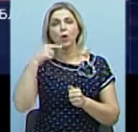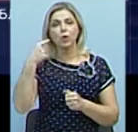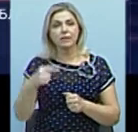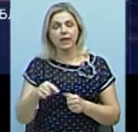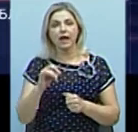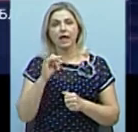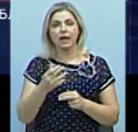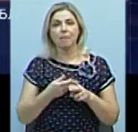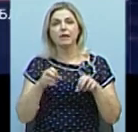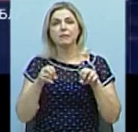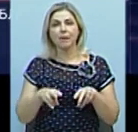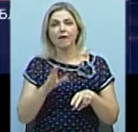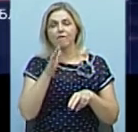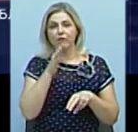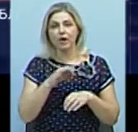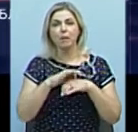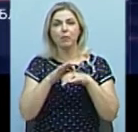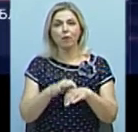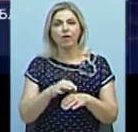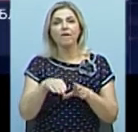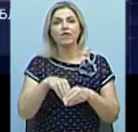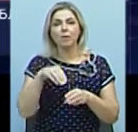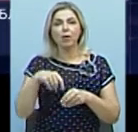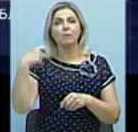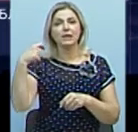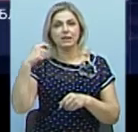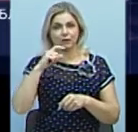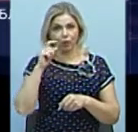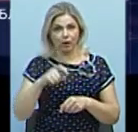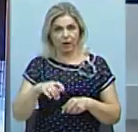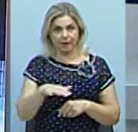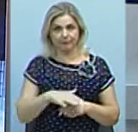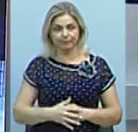безпеки в ході підготовки і проведення виборів президента України.